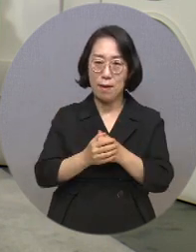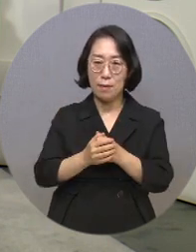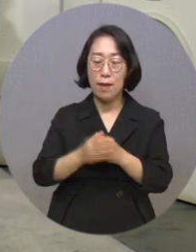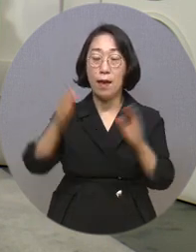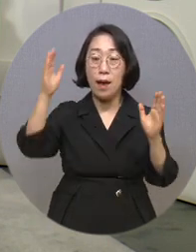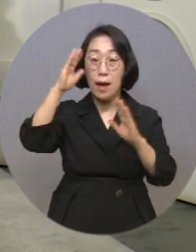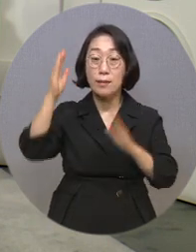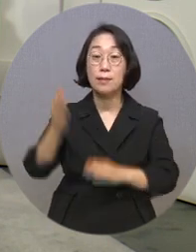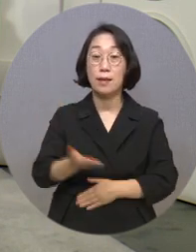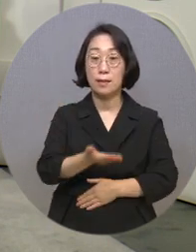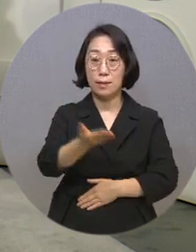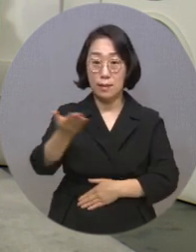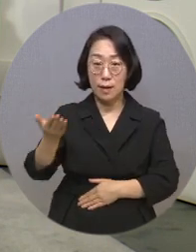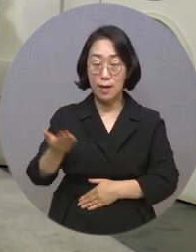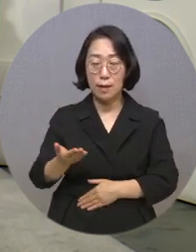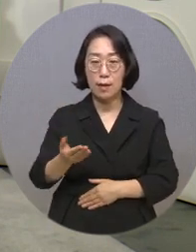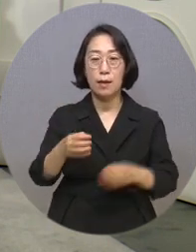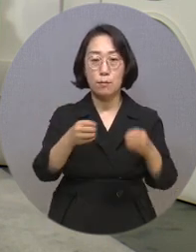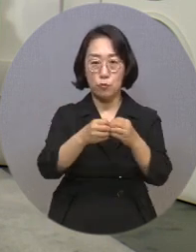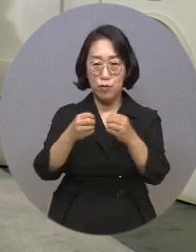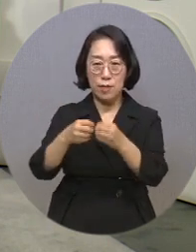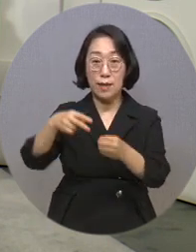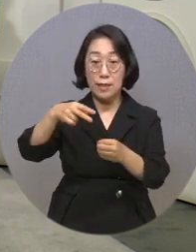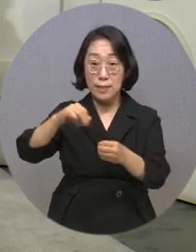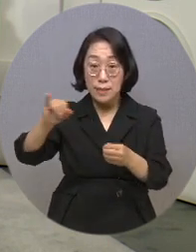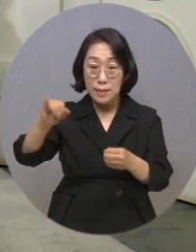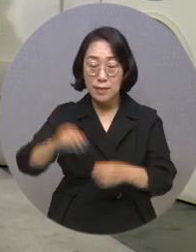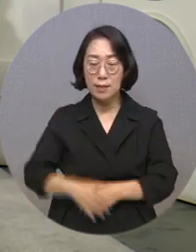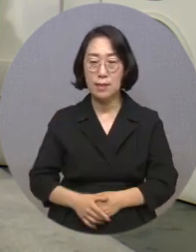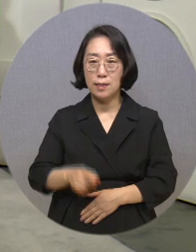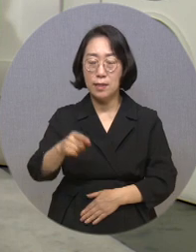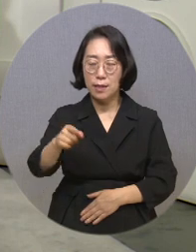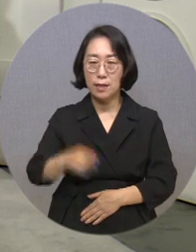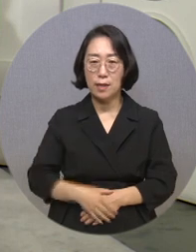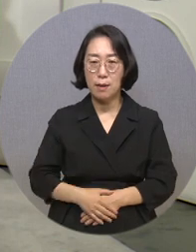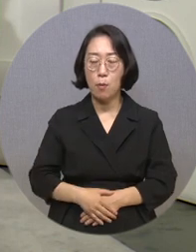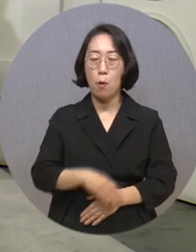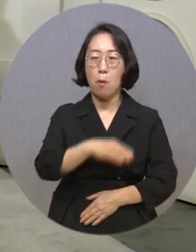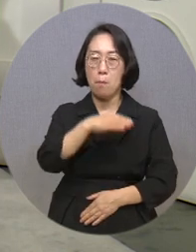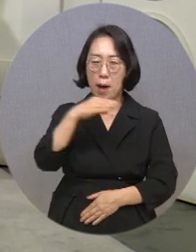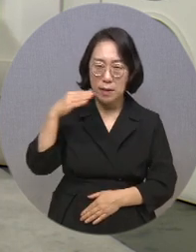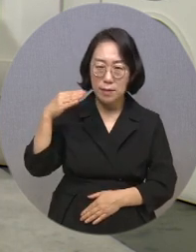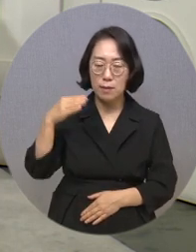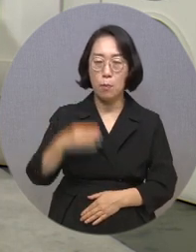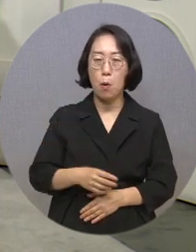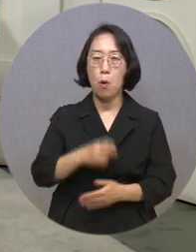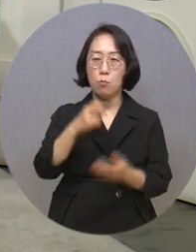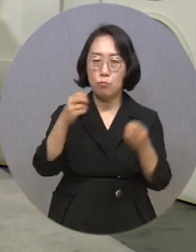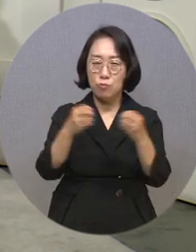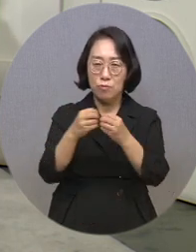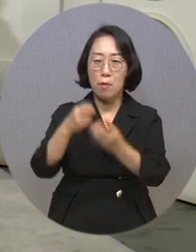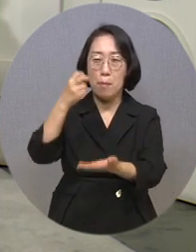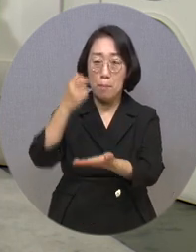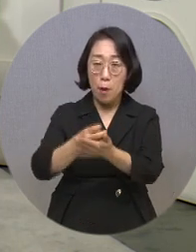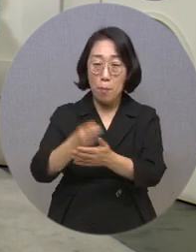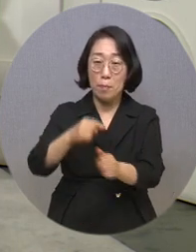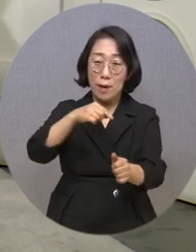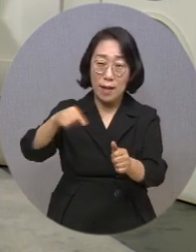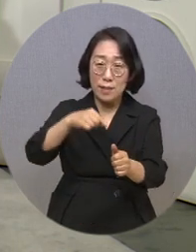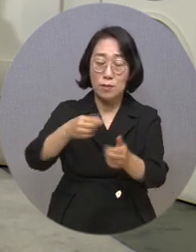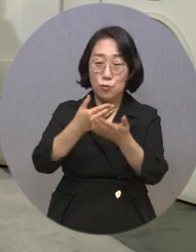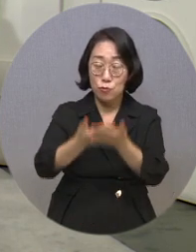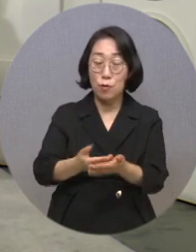학생들에게 시를 그냥 뭐 이게 정형시냐 서사시냐 이렇게 가르칠 것이 아니라